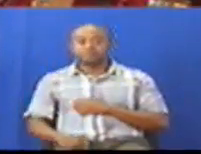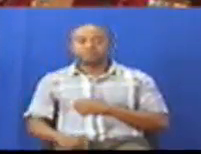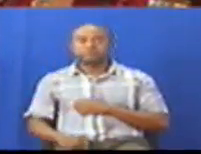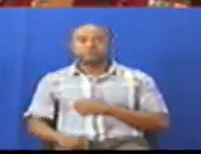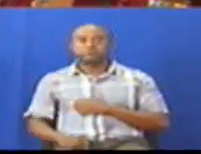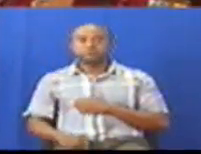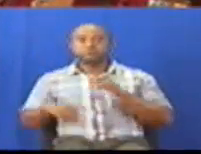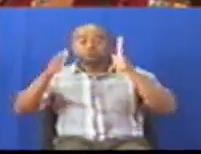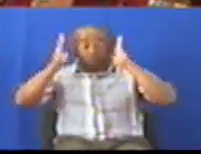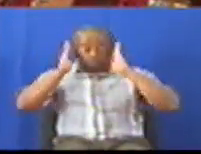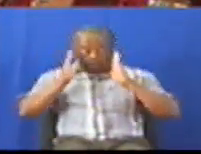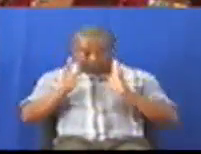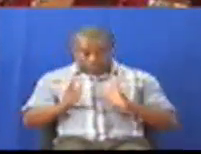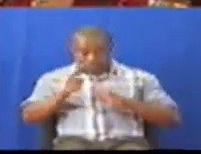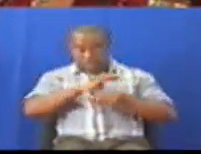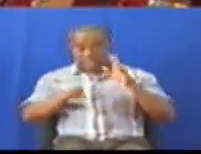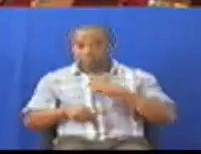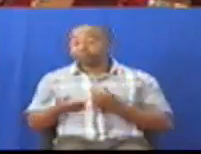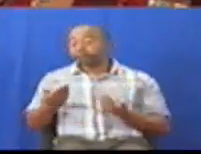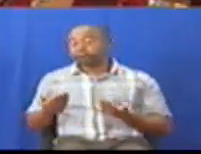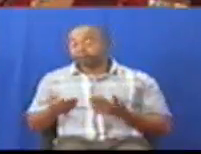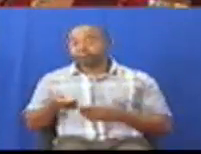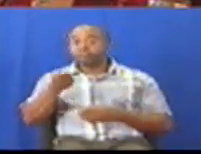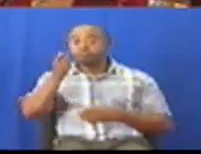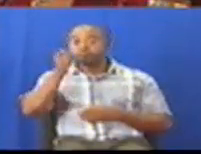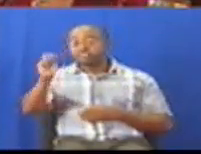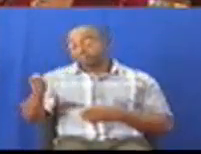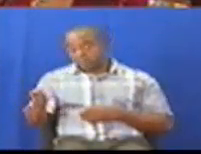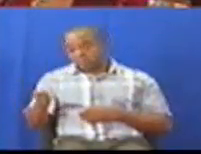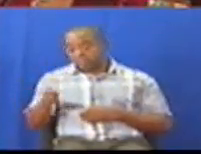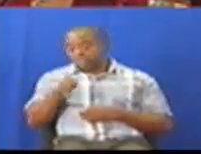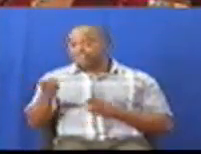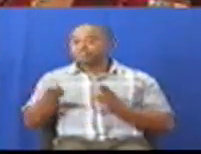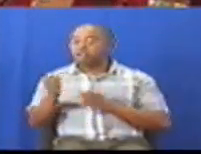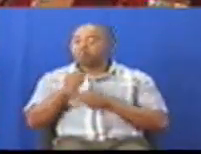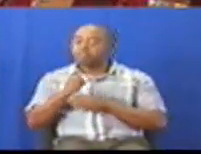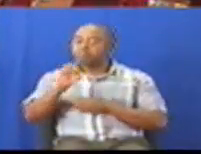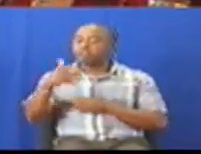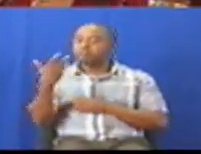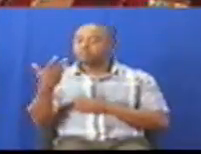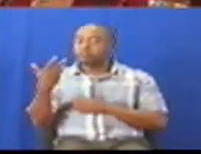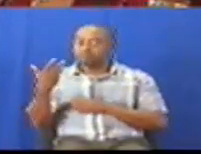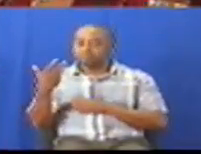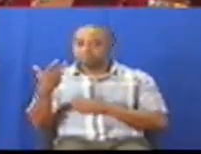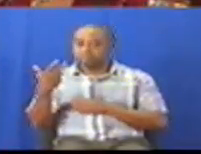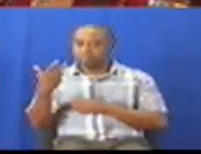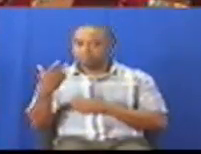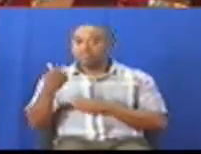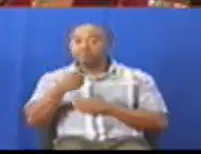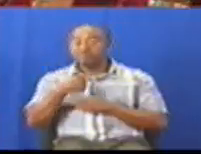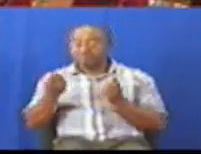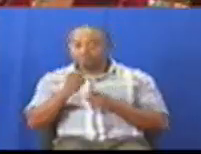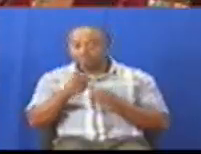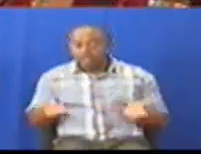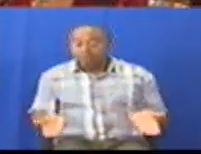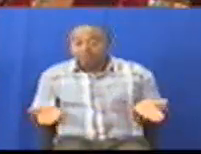Mheshimiwa Spika, Naibu Spika, ni miaka mitano sasa, hii ndio bajeti ya miaka mitano tangu tumeingia hapa bungeni. Mimi nilibahatika pia